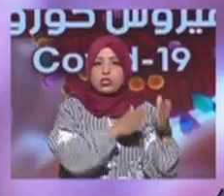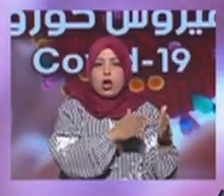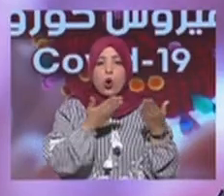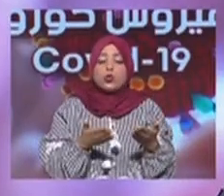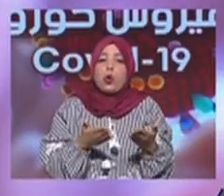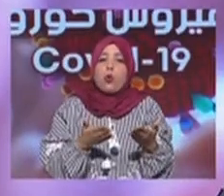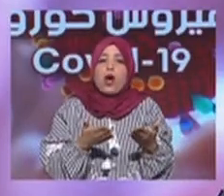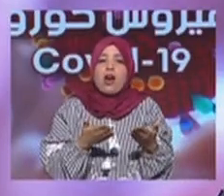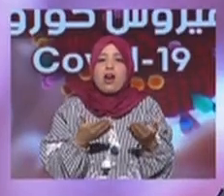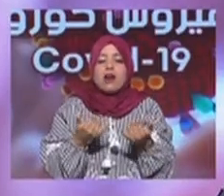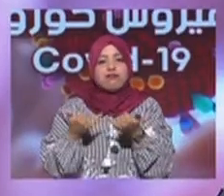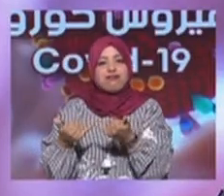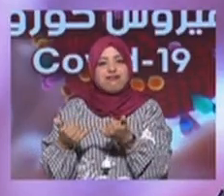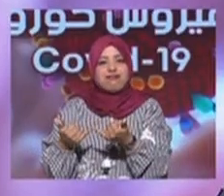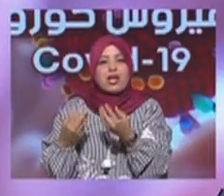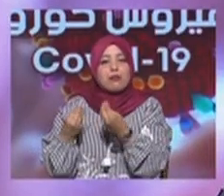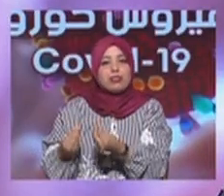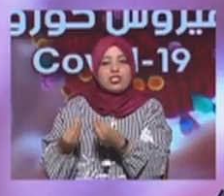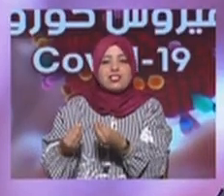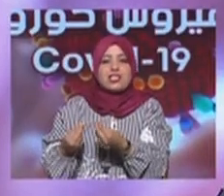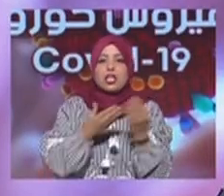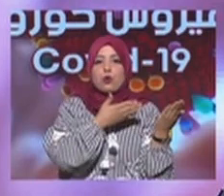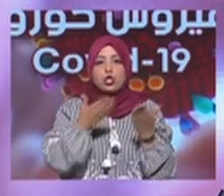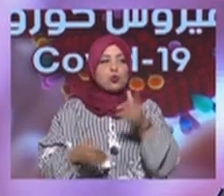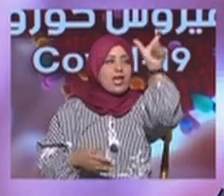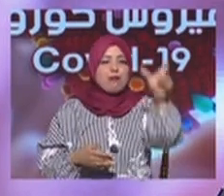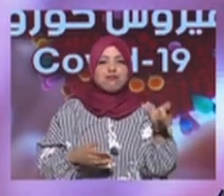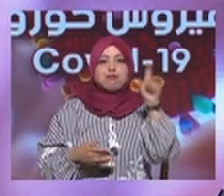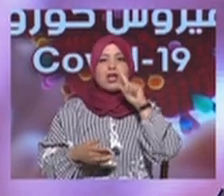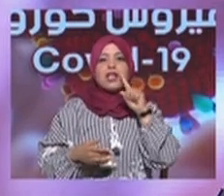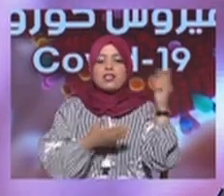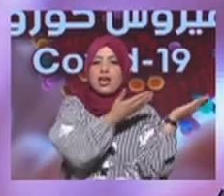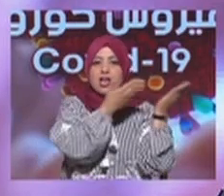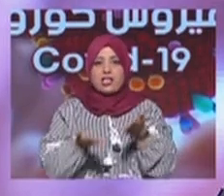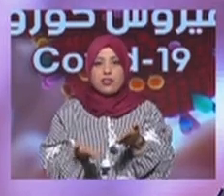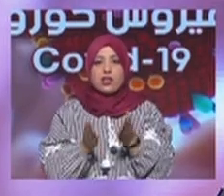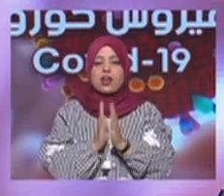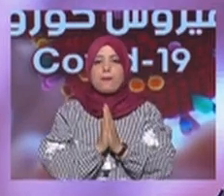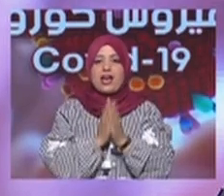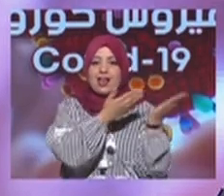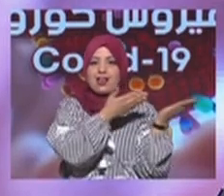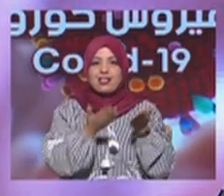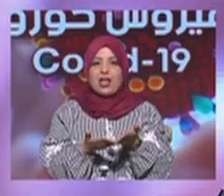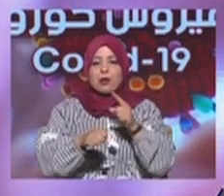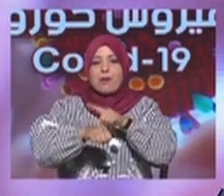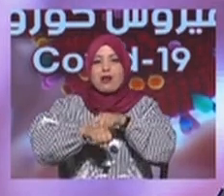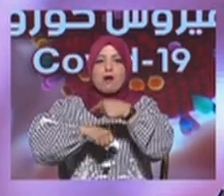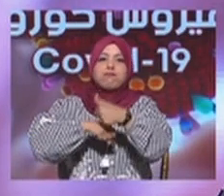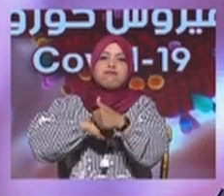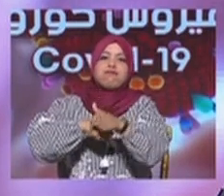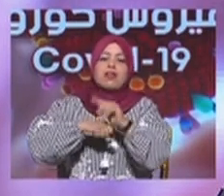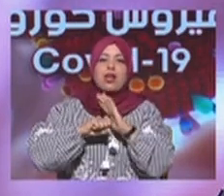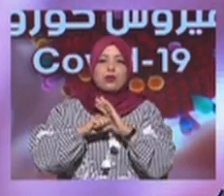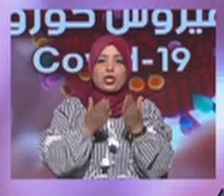الثالثة اللي هي السيدة والدكتورة إنصاف بن علي حتى أيضا